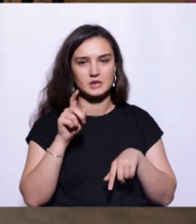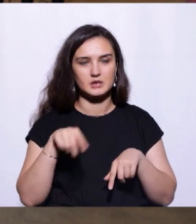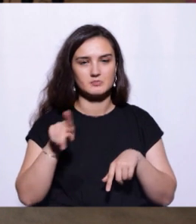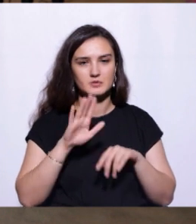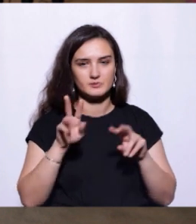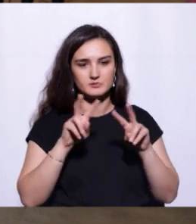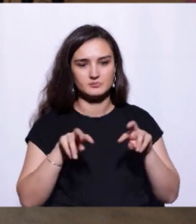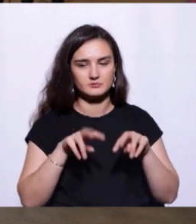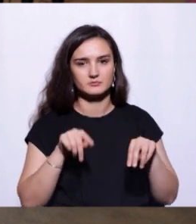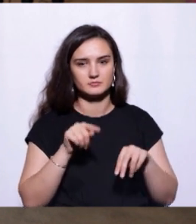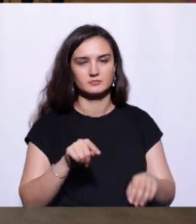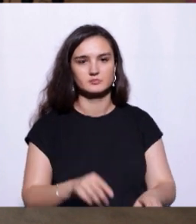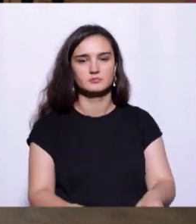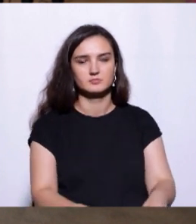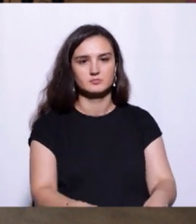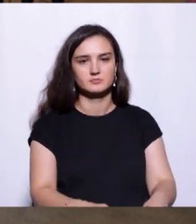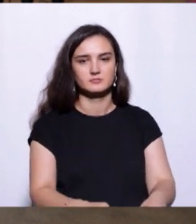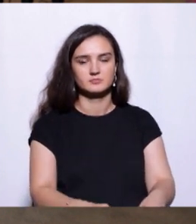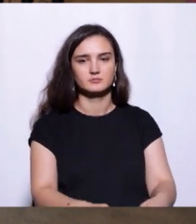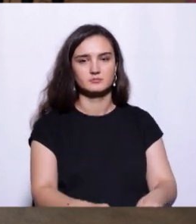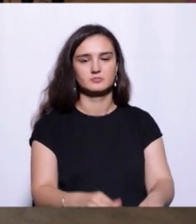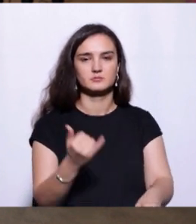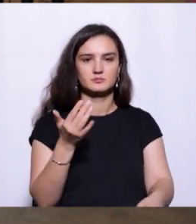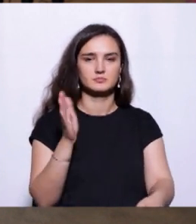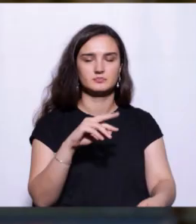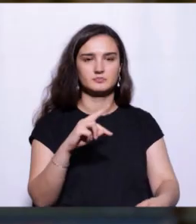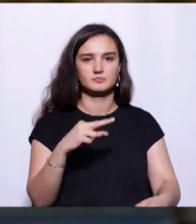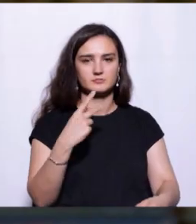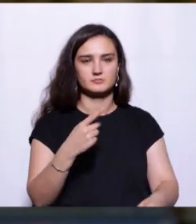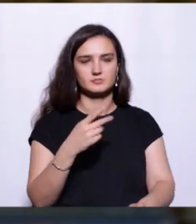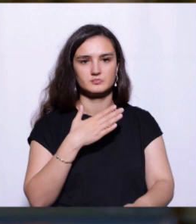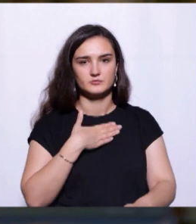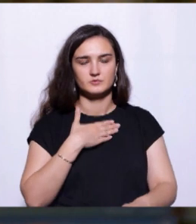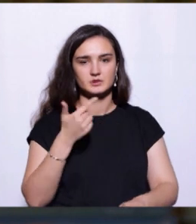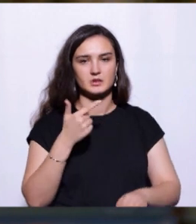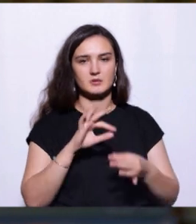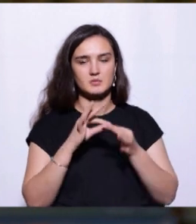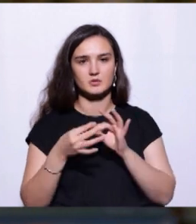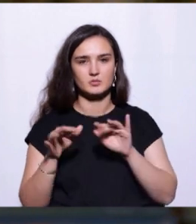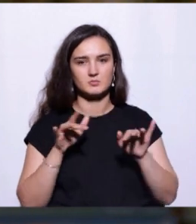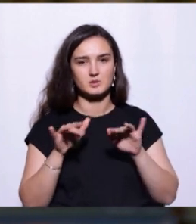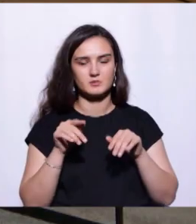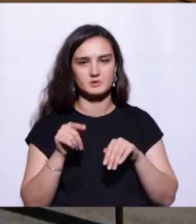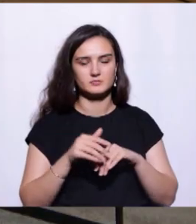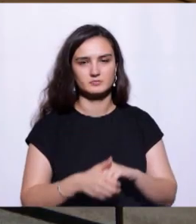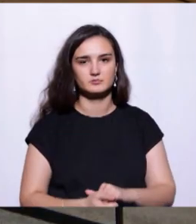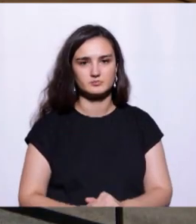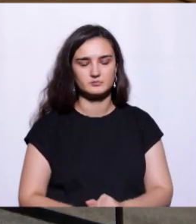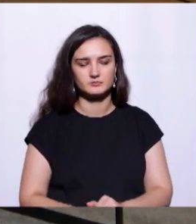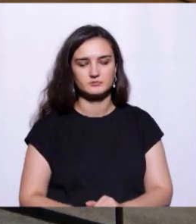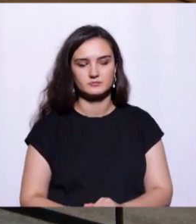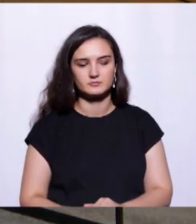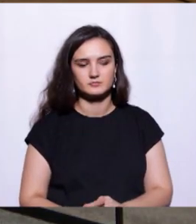who checks the device. Now, let's move on to our grammar activity. ახლა კი გადავიდეთ